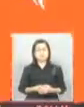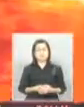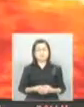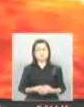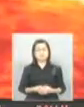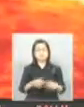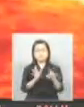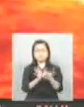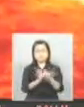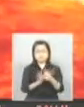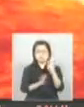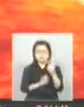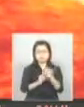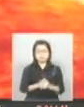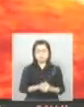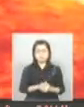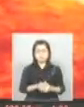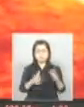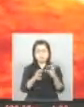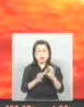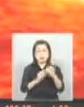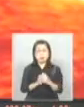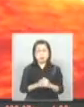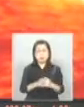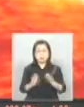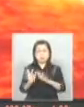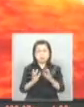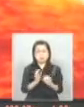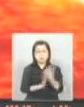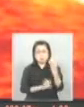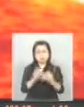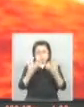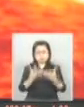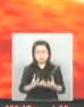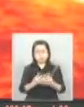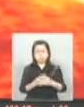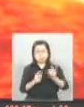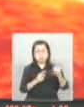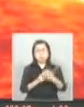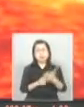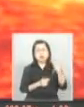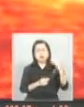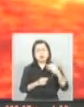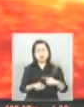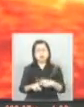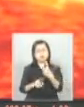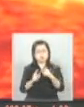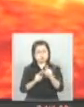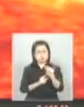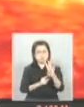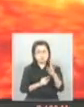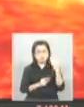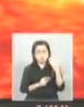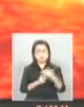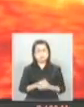ปิดท้ายด้วยภาพการเกิดโซลาร์แฟลร์ขนาดใหญ่ซึ่งมีระดับความรุนแรงมากที่สุดหรือคลาส X เกิดขึ้นเมื่อวันที่24กุมภาพันธ์ที่ผ่านม